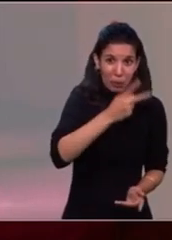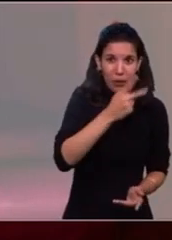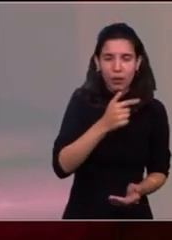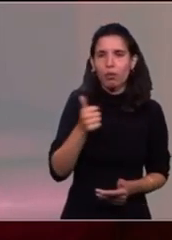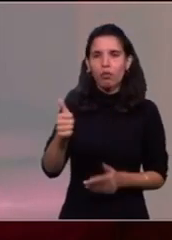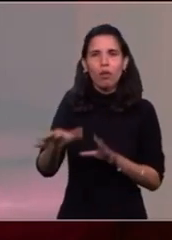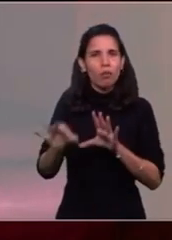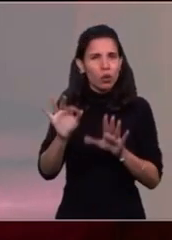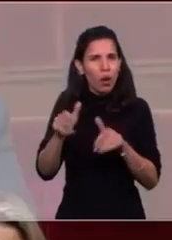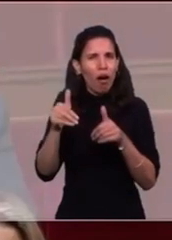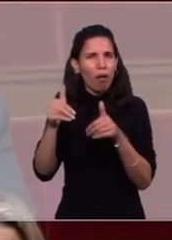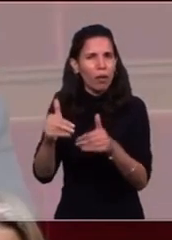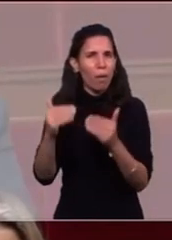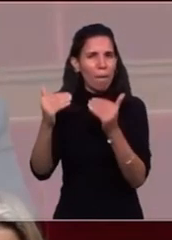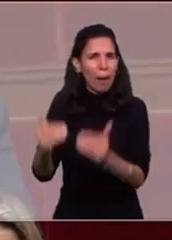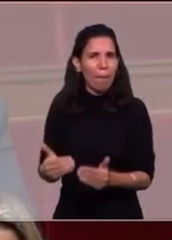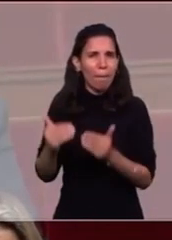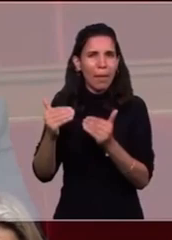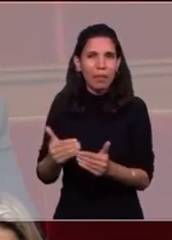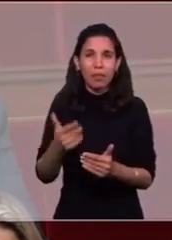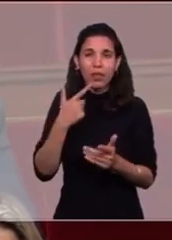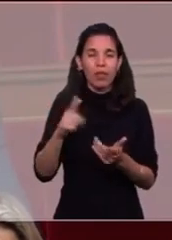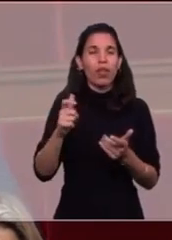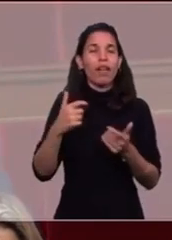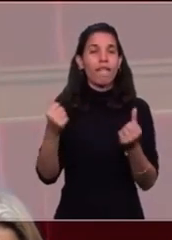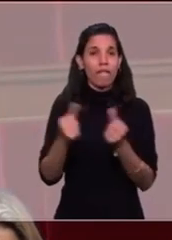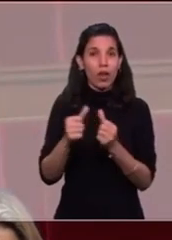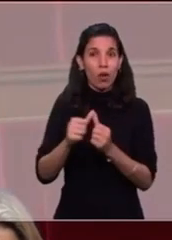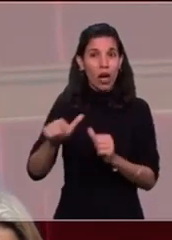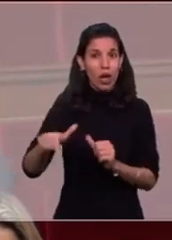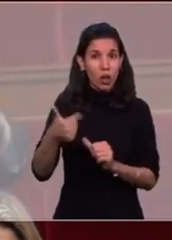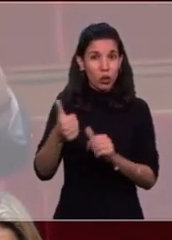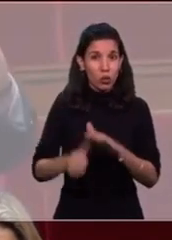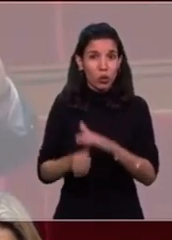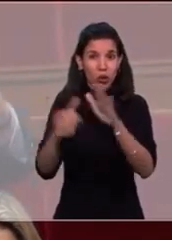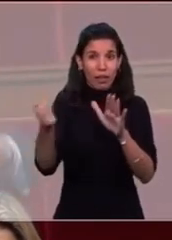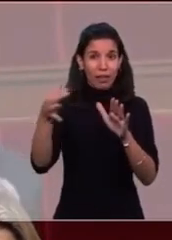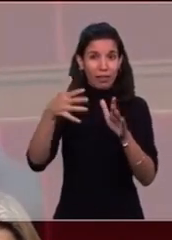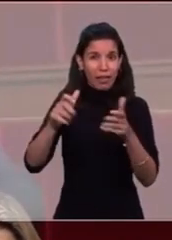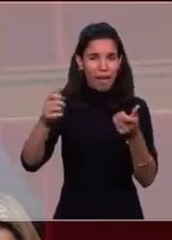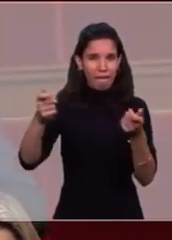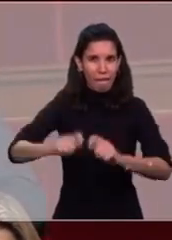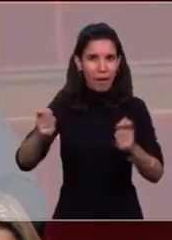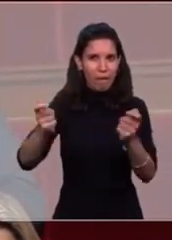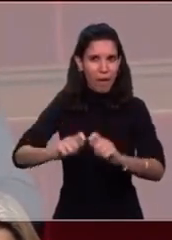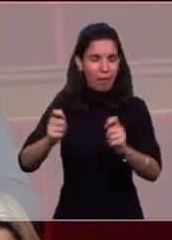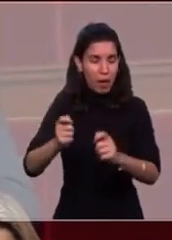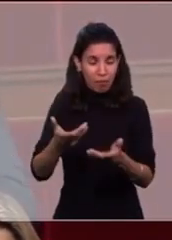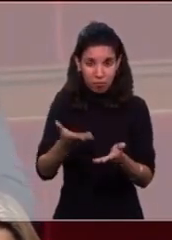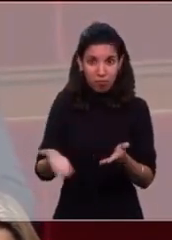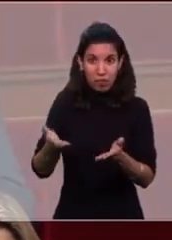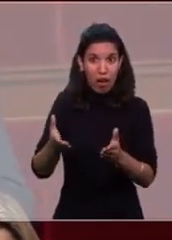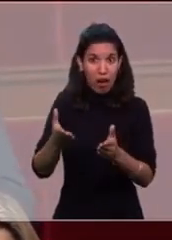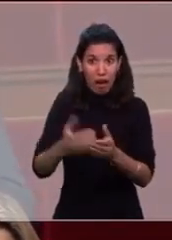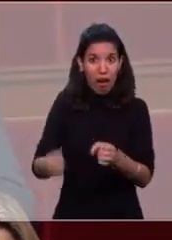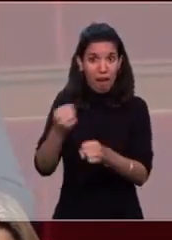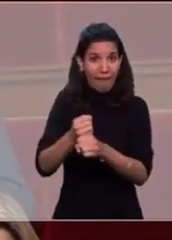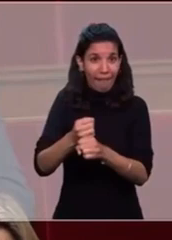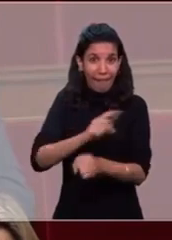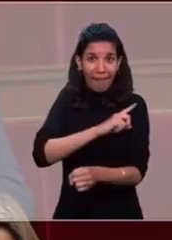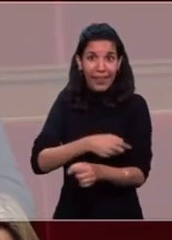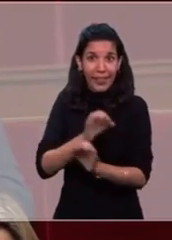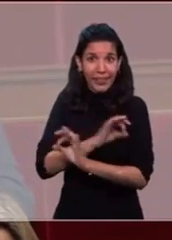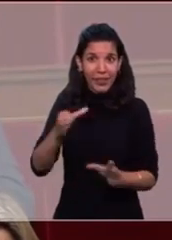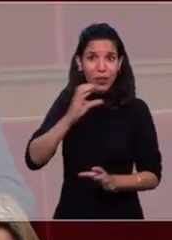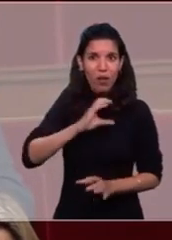et prévoyez de fermer, après Fessenheim, 12 nouvelles centrales nucléaires fiables, productrices d'une énergie bas carbone,